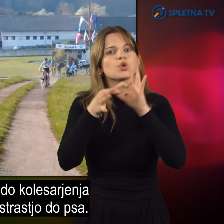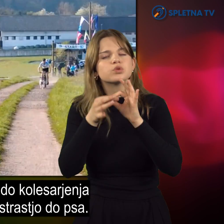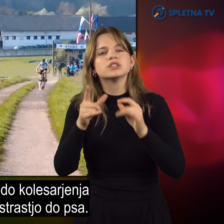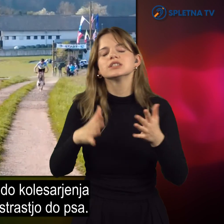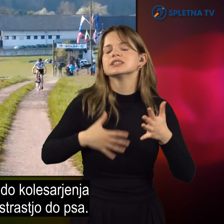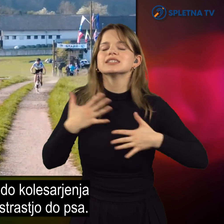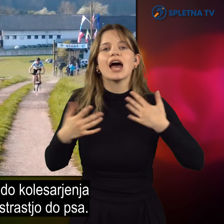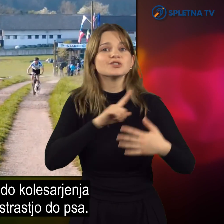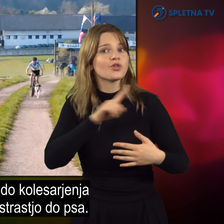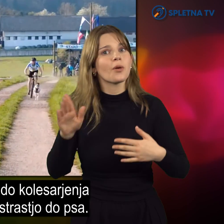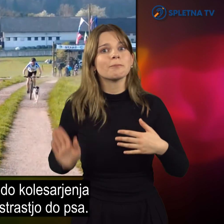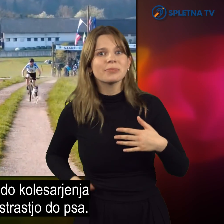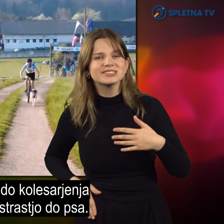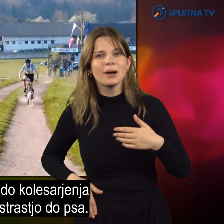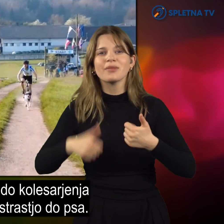s strastjo do psa.